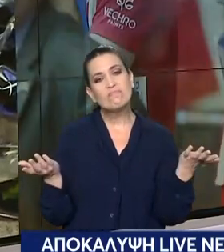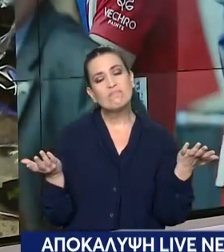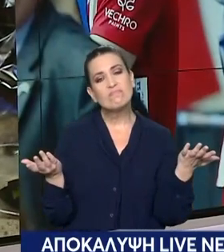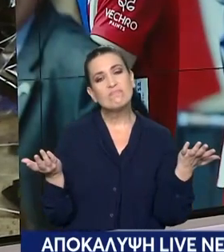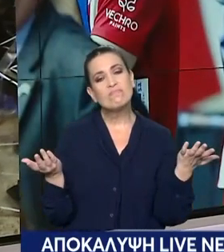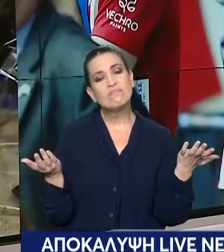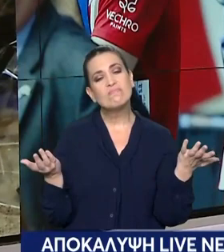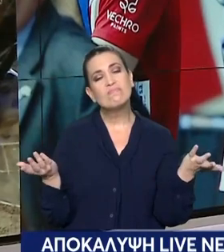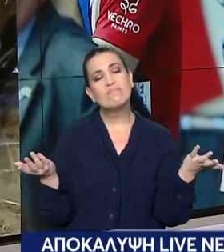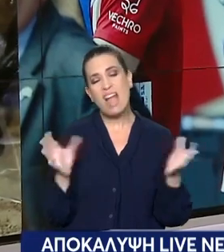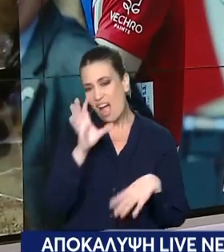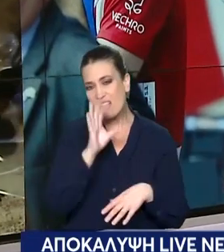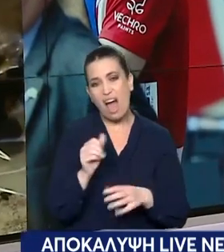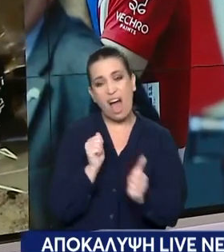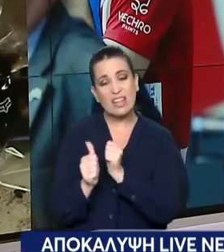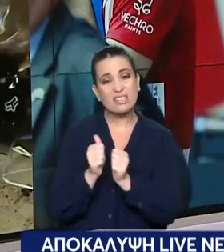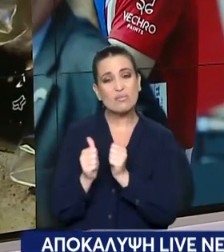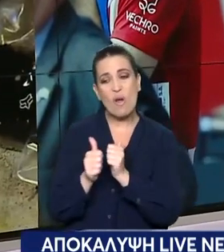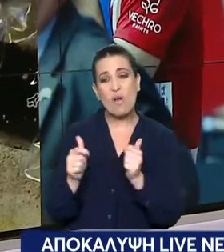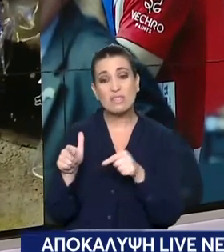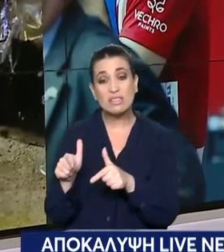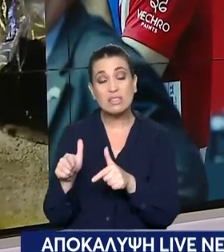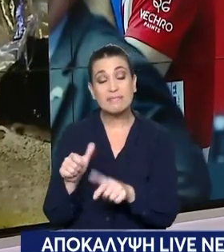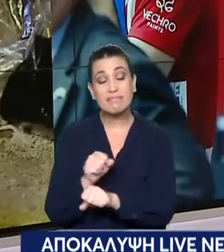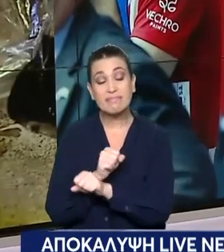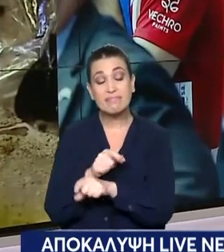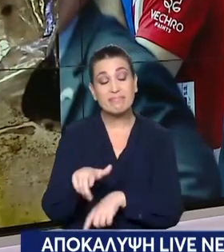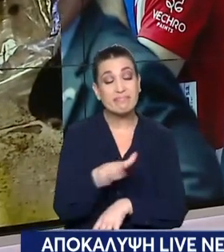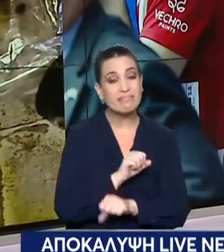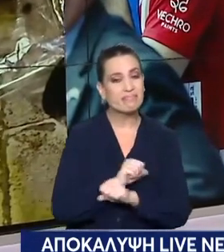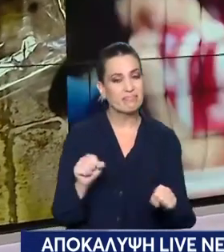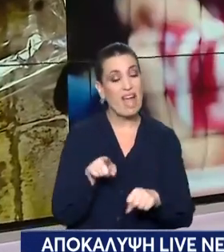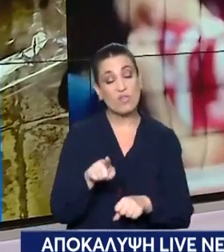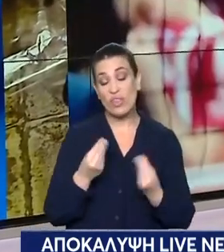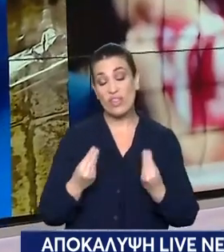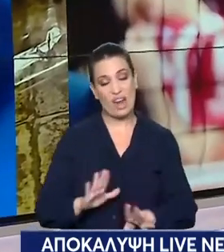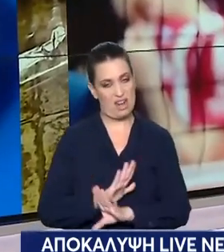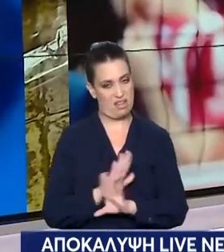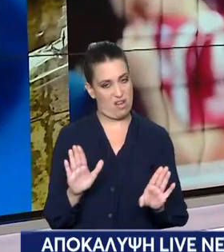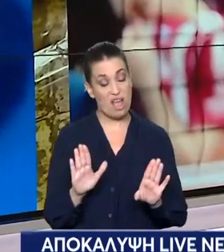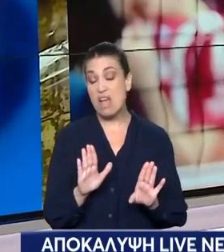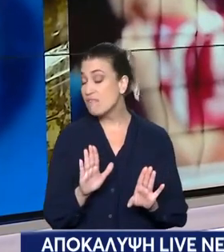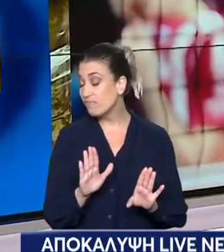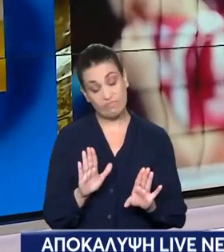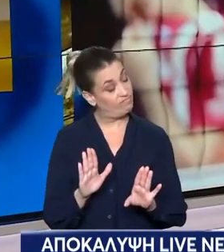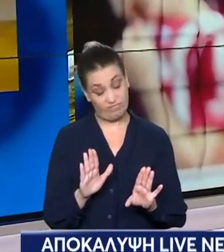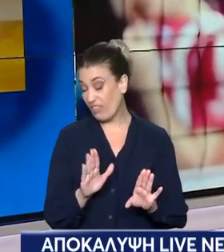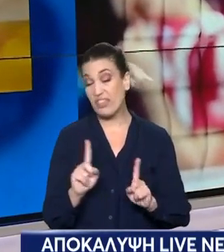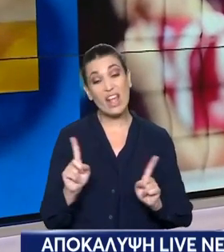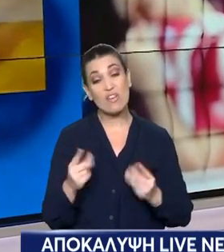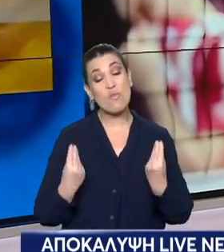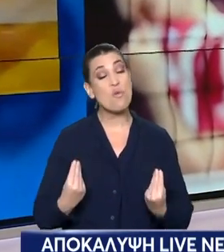τον αθλητισμό. Πραγματικά. Και αυτό δεν είναι καθόλου καλό, καθόλου εύκολο, καθόλου μα καθόλου ευχάριστο.